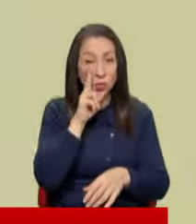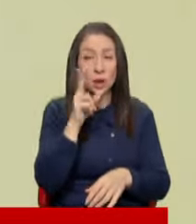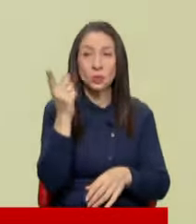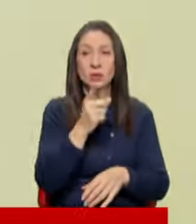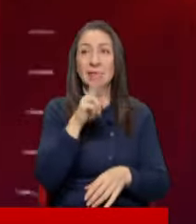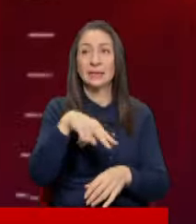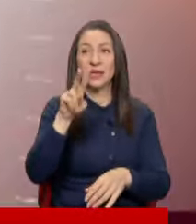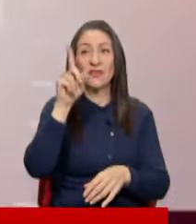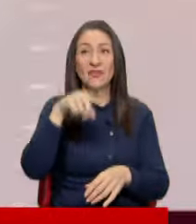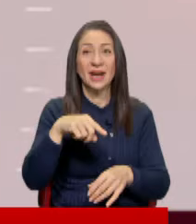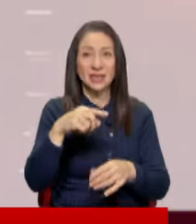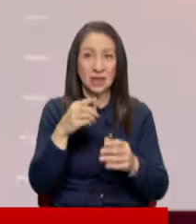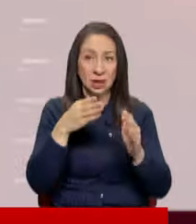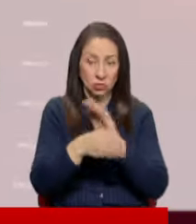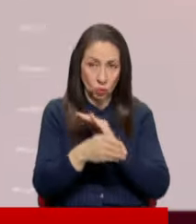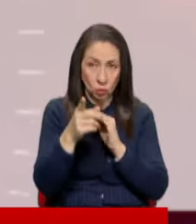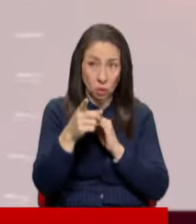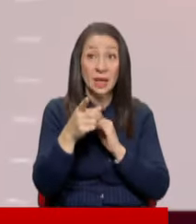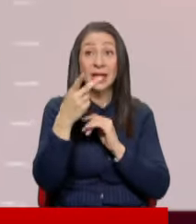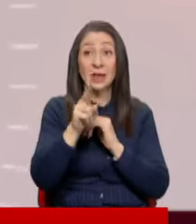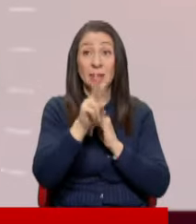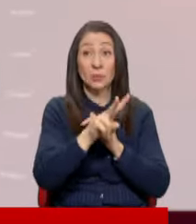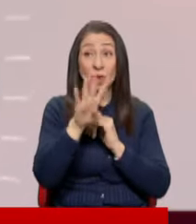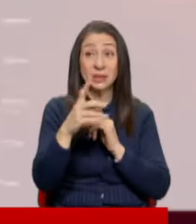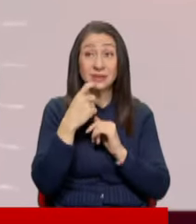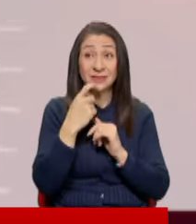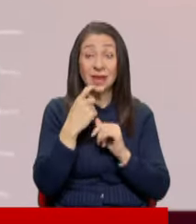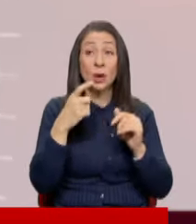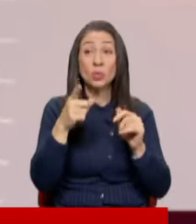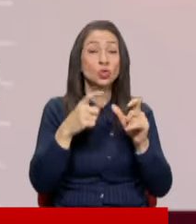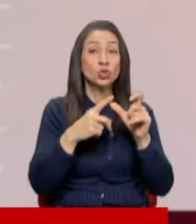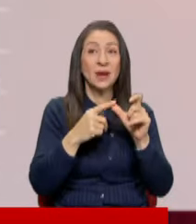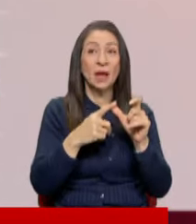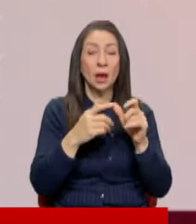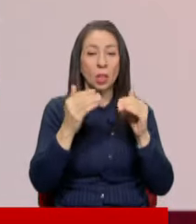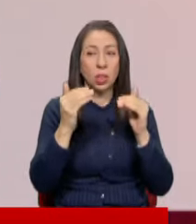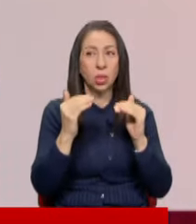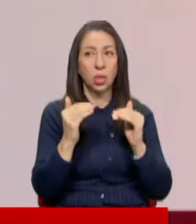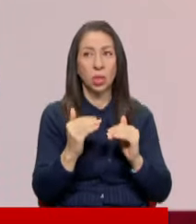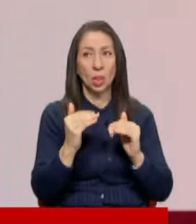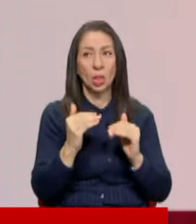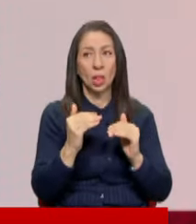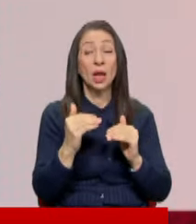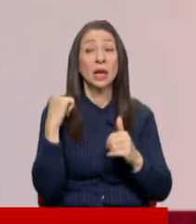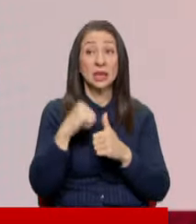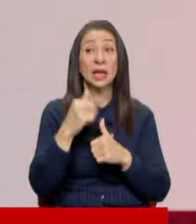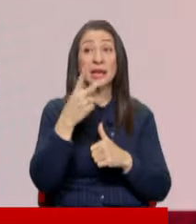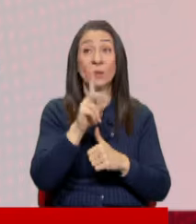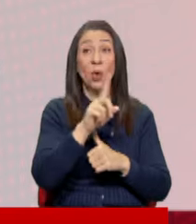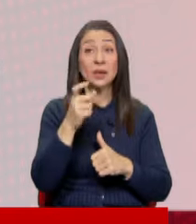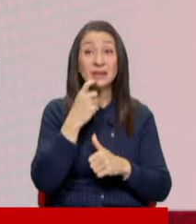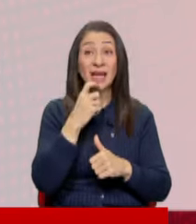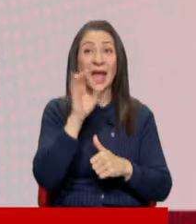% 27'lik vergi dilimine giriyordu 2024 yılında bu Şubat ayına kadar geriledi yine 2010